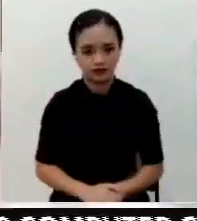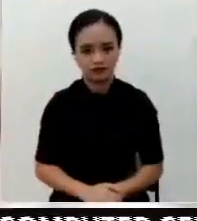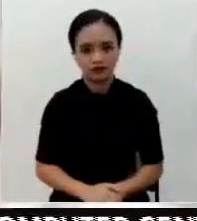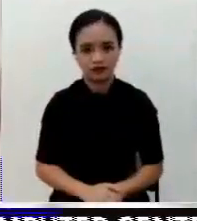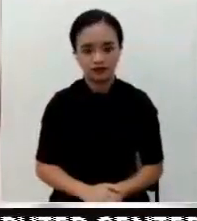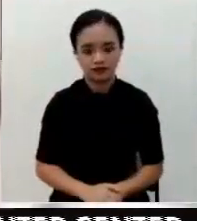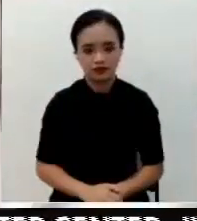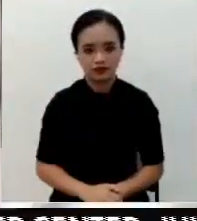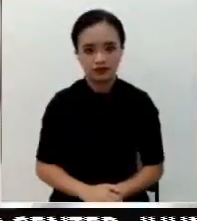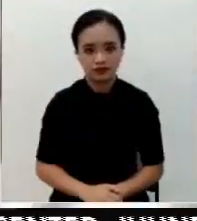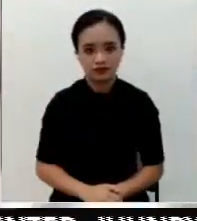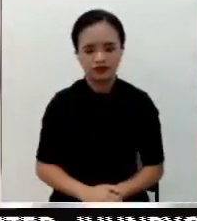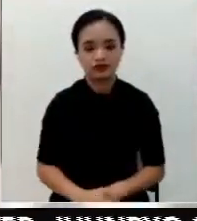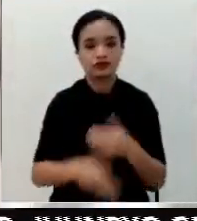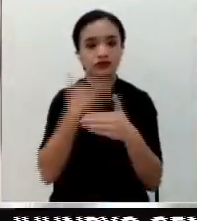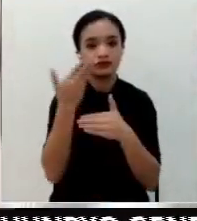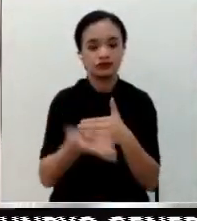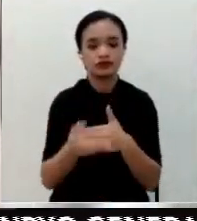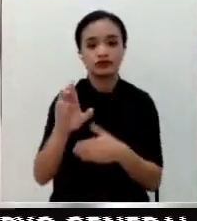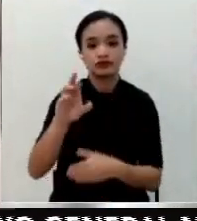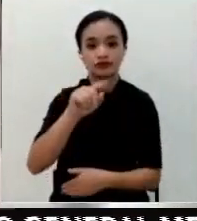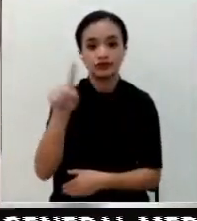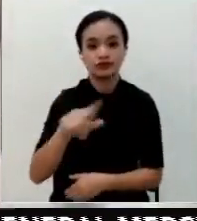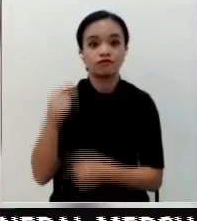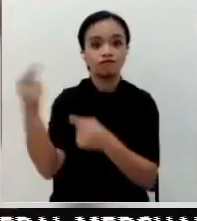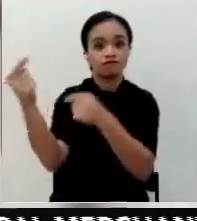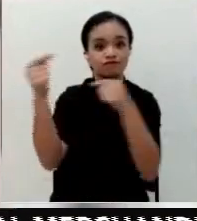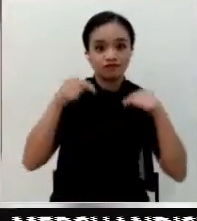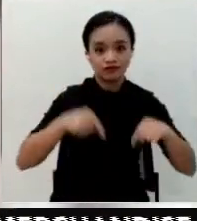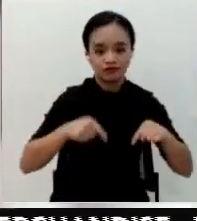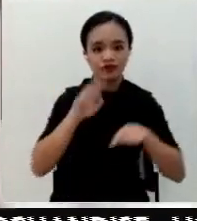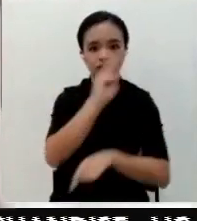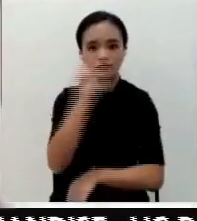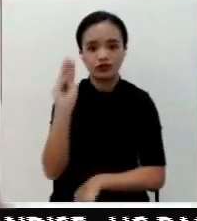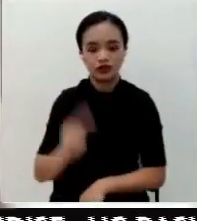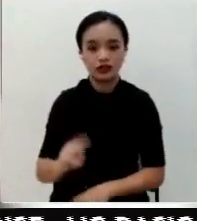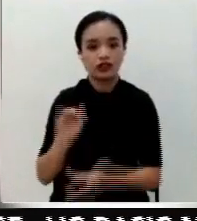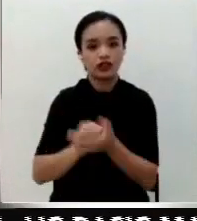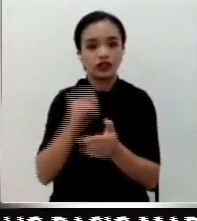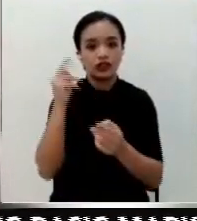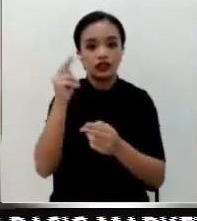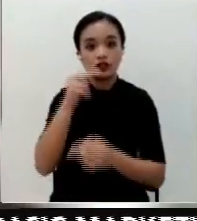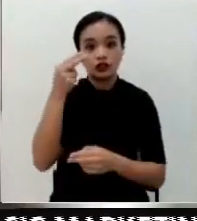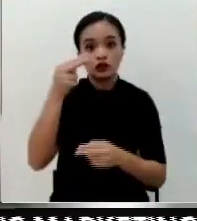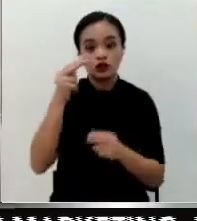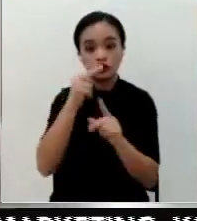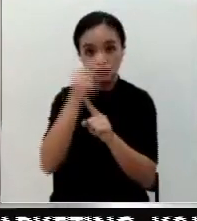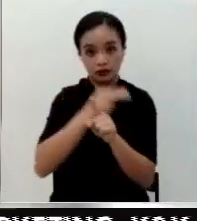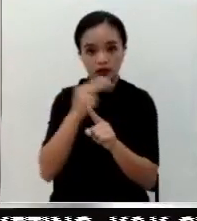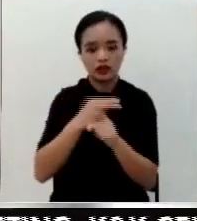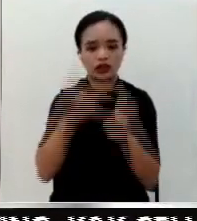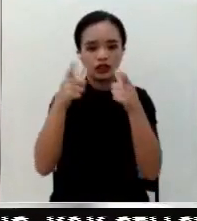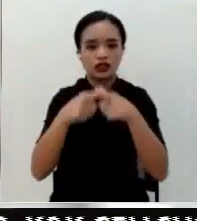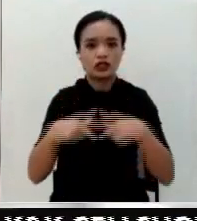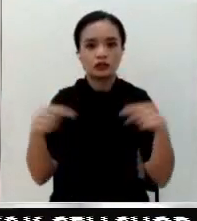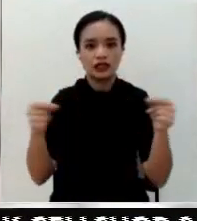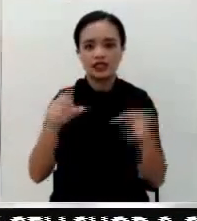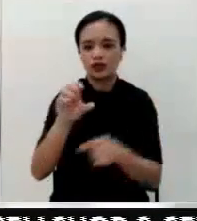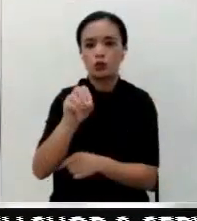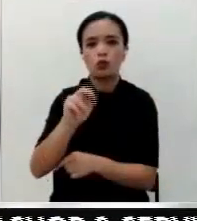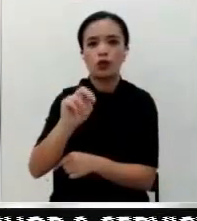Pirate Hunter Zora is coming to Manila! This November, ang pagbisita ng Japanese actor at One Piece live adaptation star na si